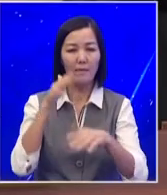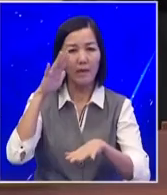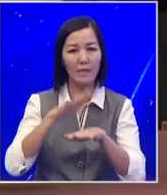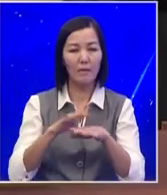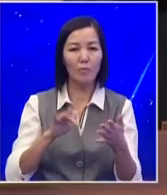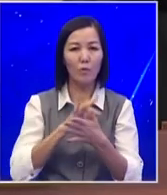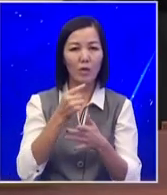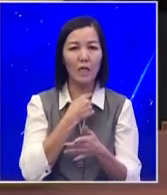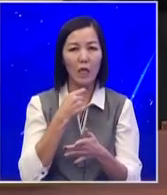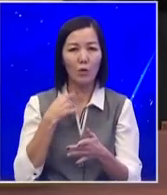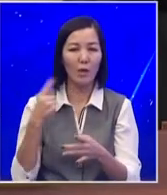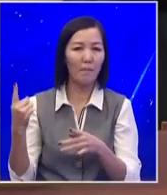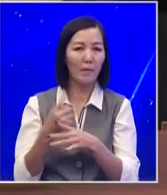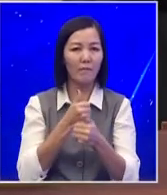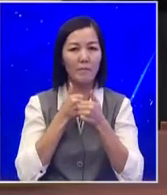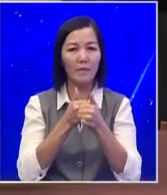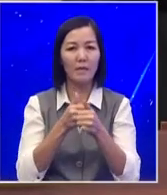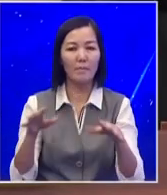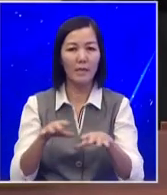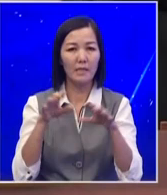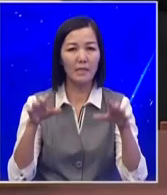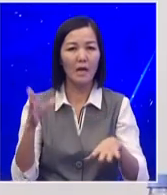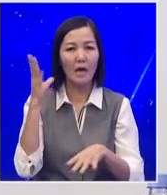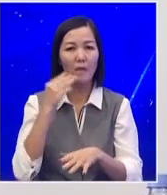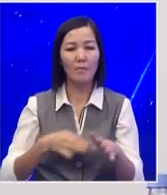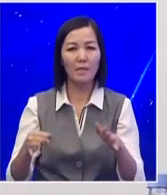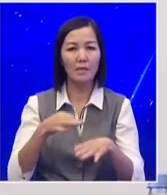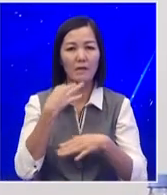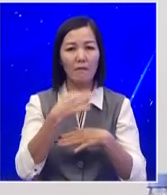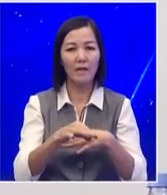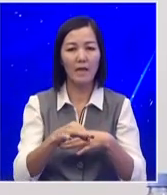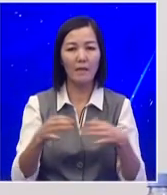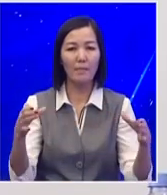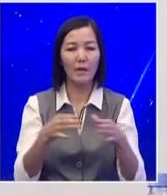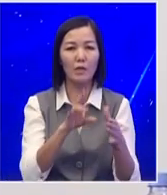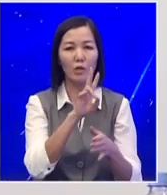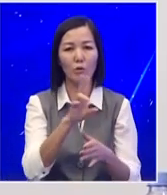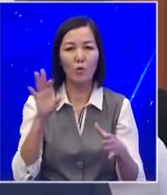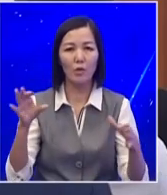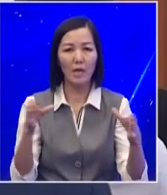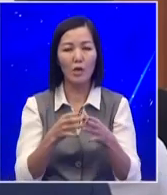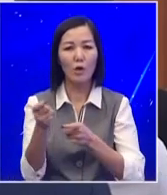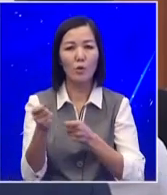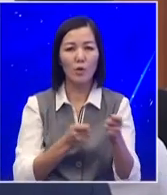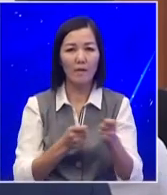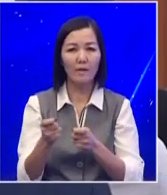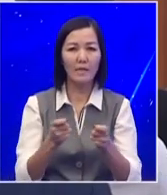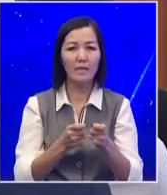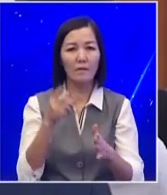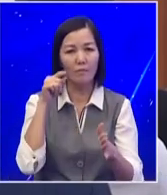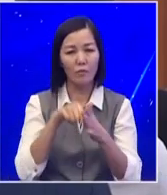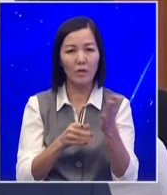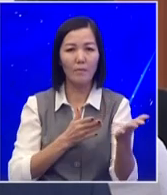города Талдыкорган, первым заместителем председателя Алматинского областного филиала партии «Нур Отан», руководителем